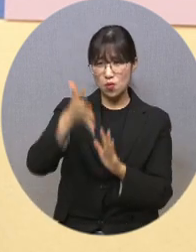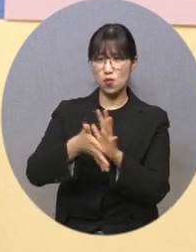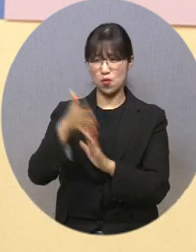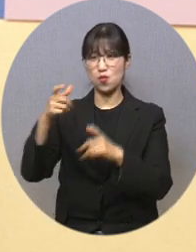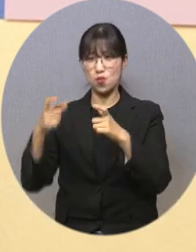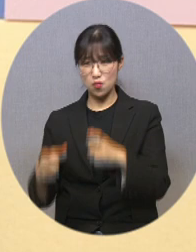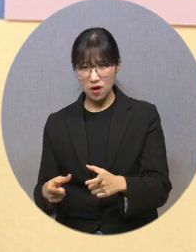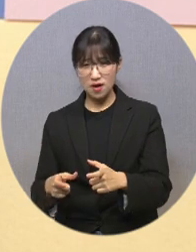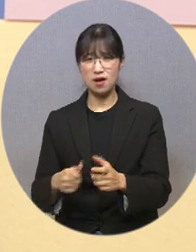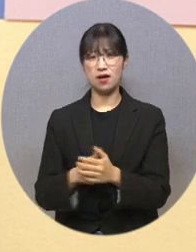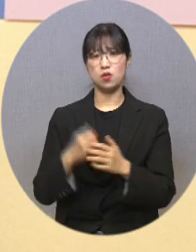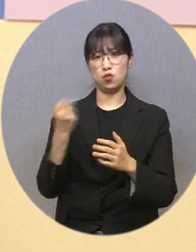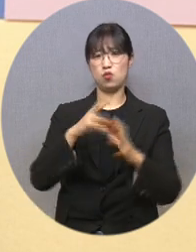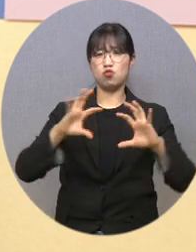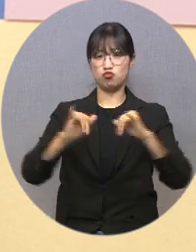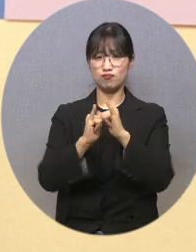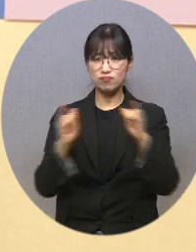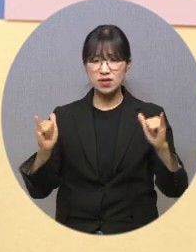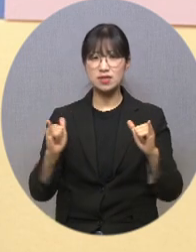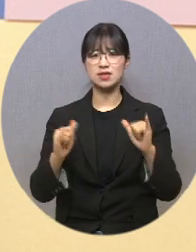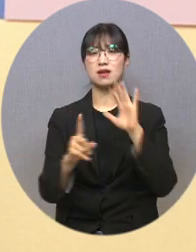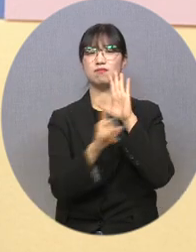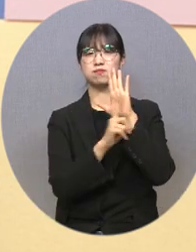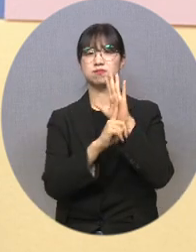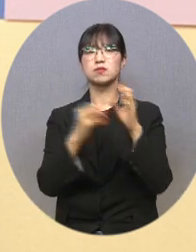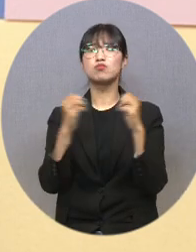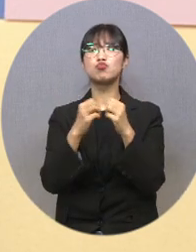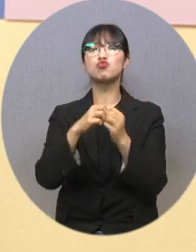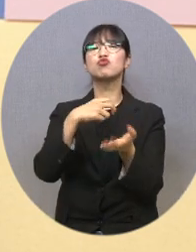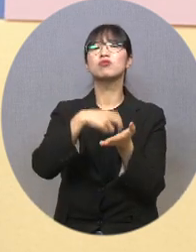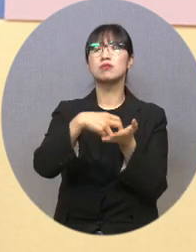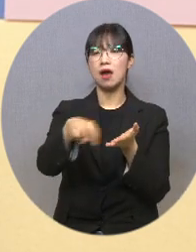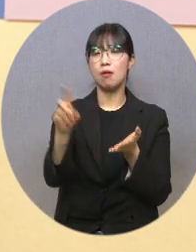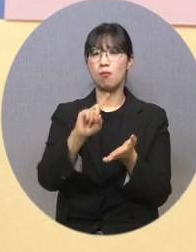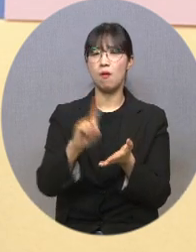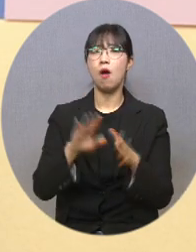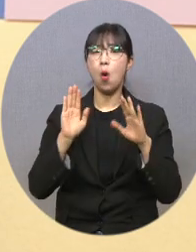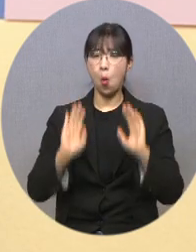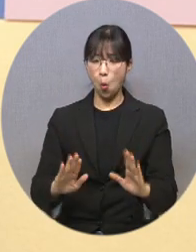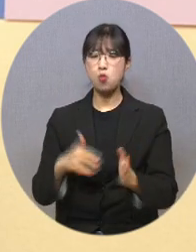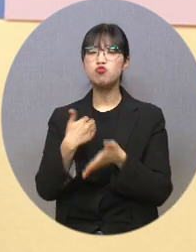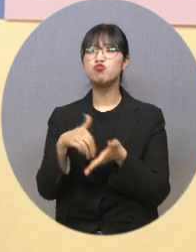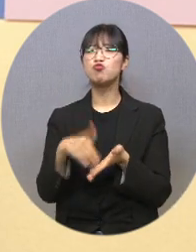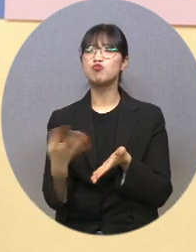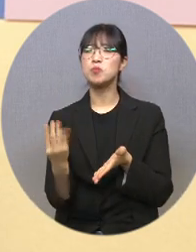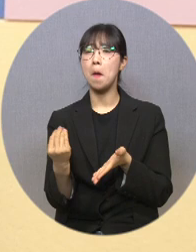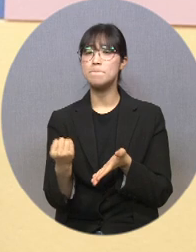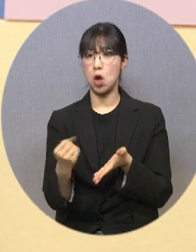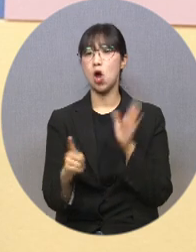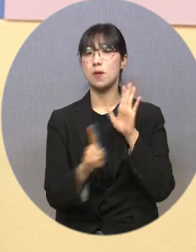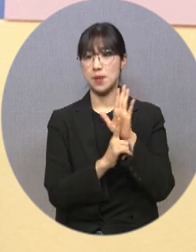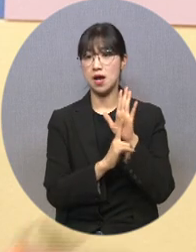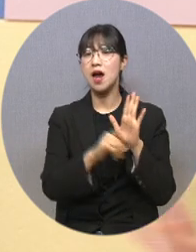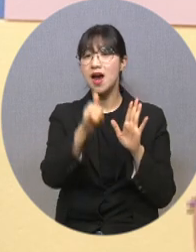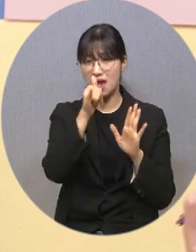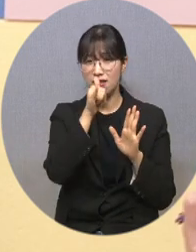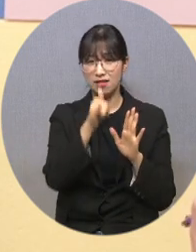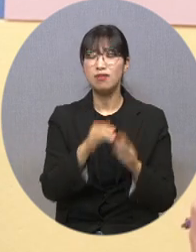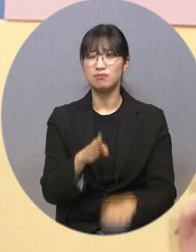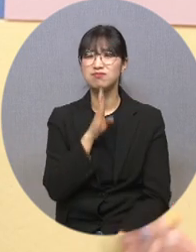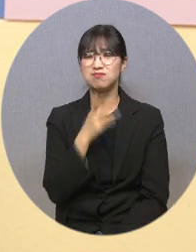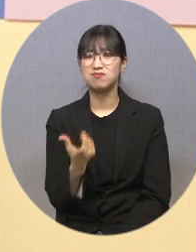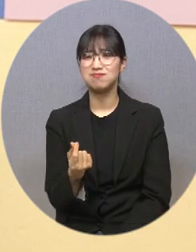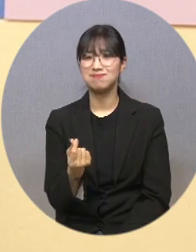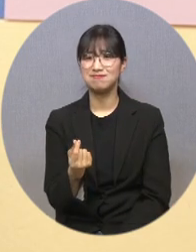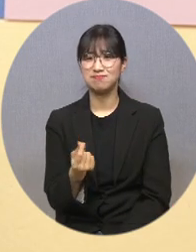또는 국민들에게 전파하는 그런 그 문자 메시지가 오늘은 몇 명 발생했다예요. 그렇죠. 그것만 받은 것 같아요.